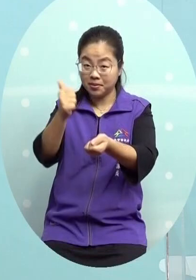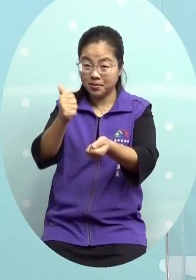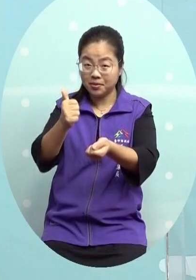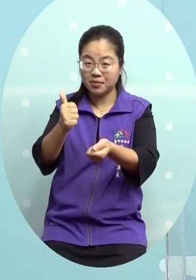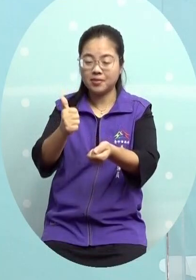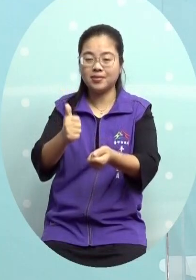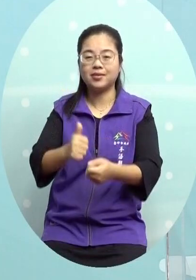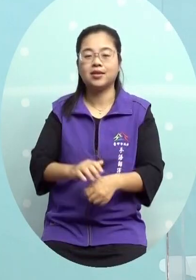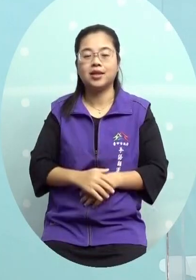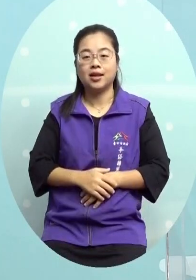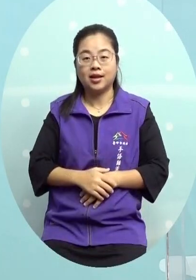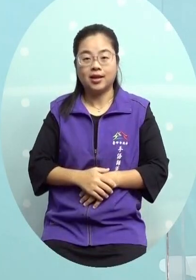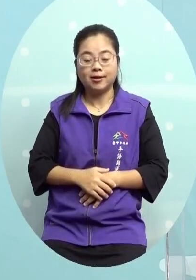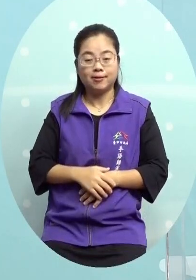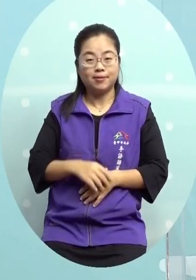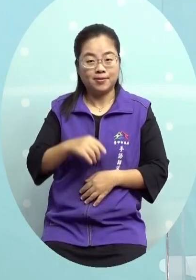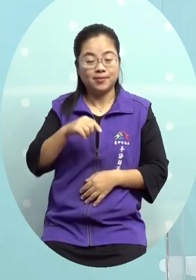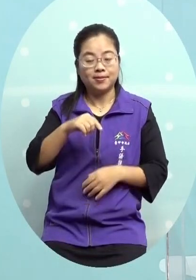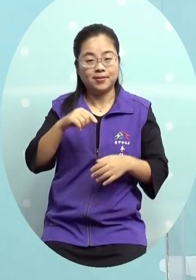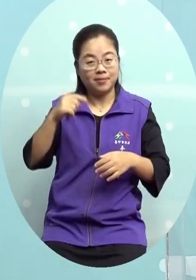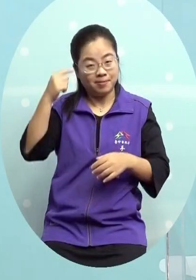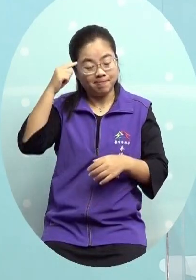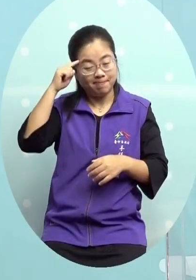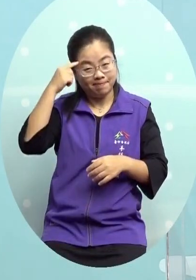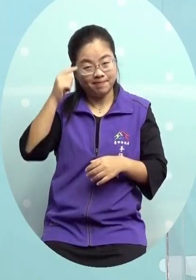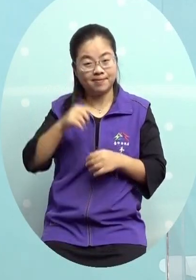舌灿莲花，像我